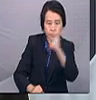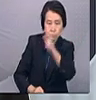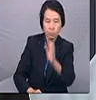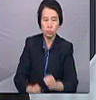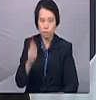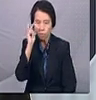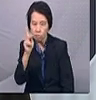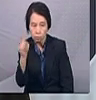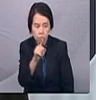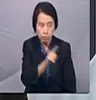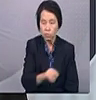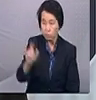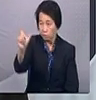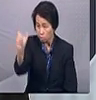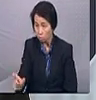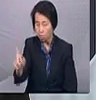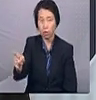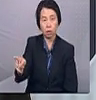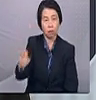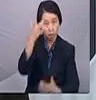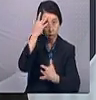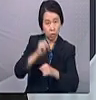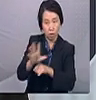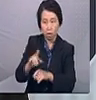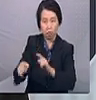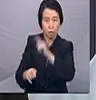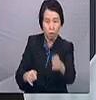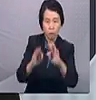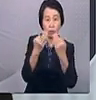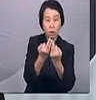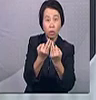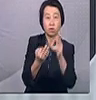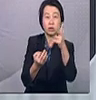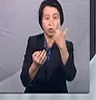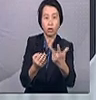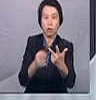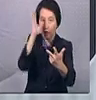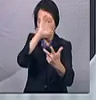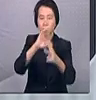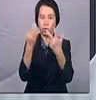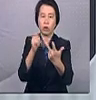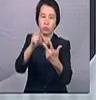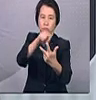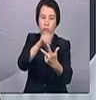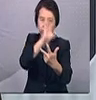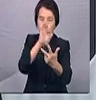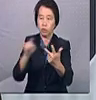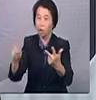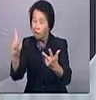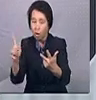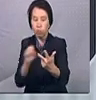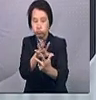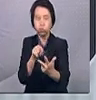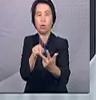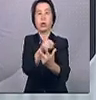pasti contohnya seorang case index, lepas tu ahli keluarga dia 3 orang, jadi kita cari ahli keluarga dia 3 orang. Lepas tu ahli